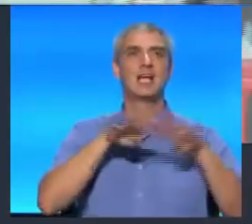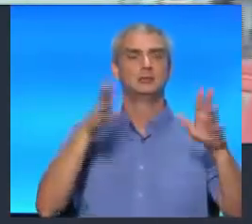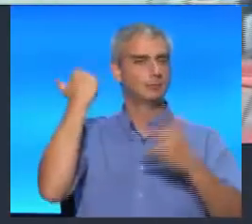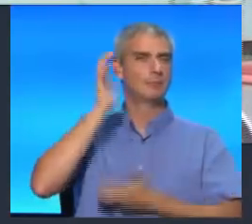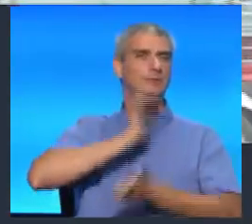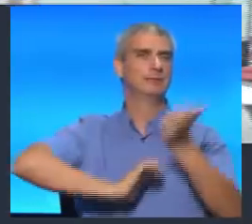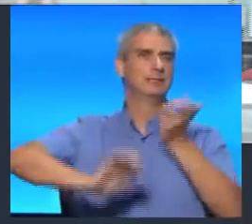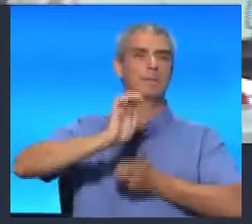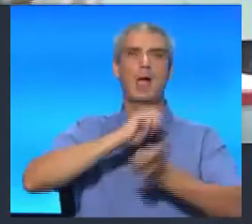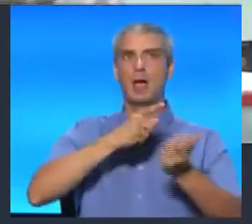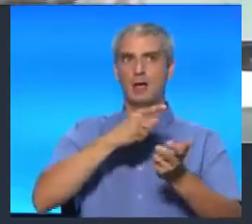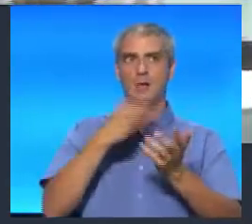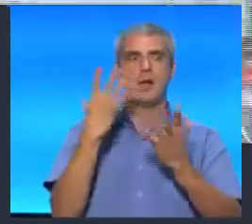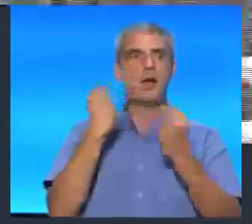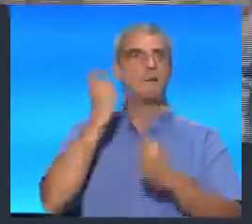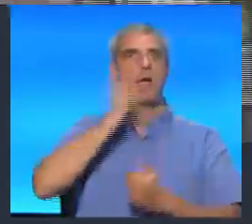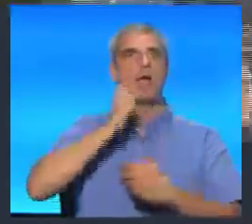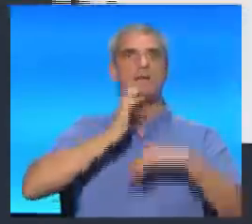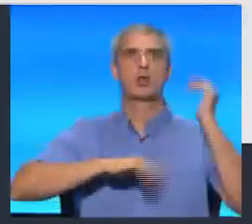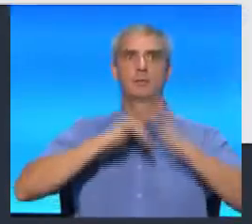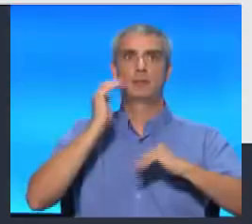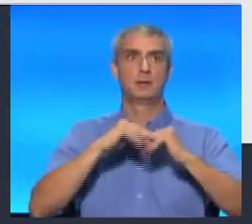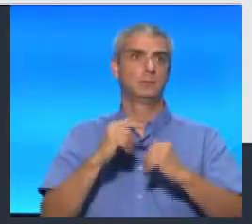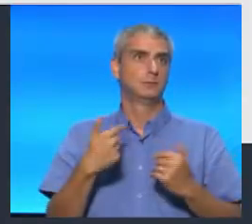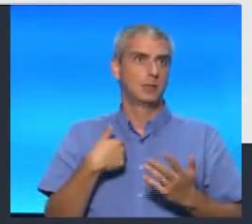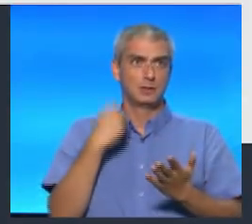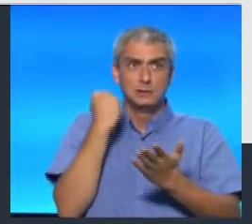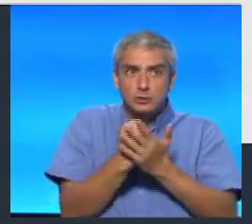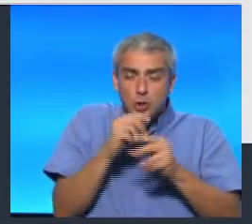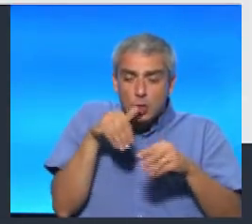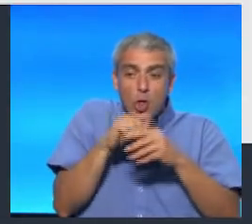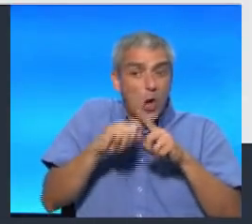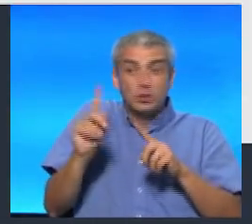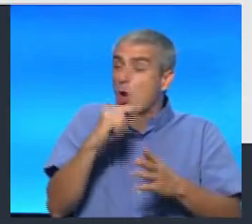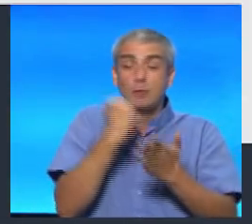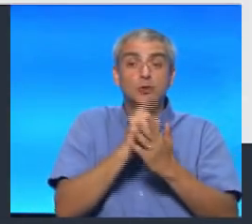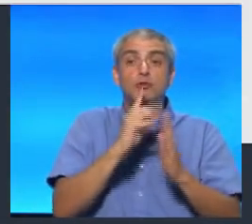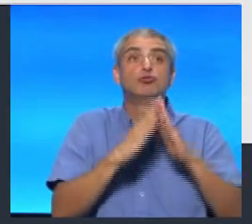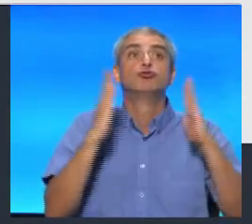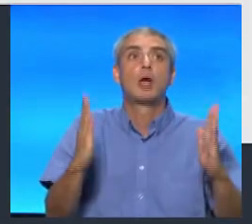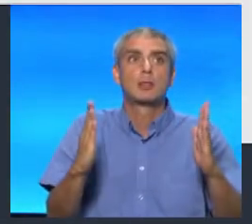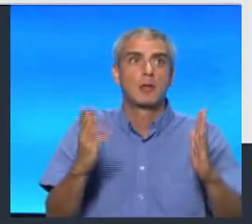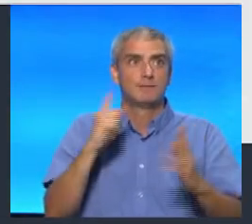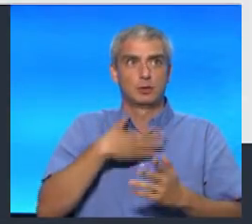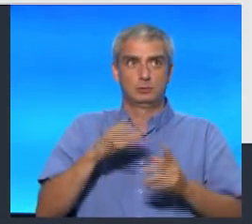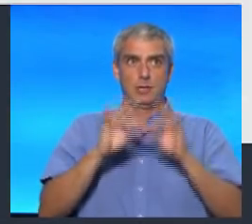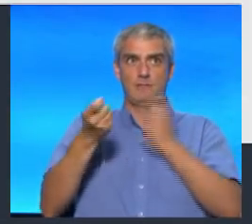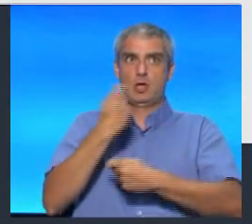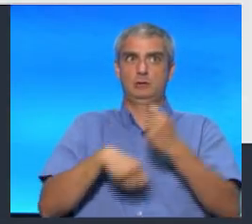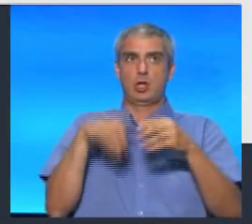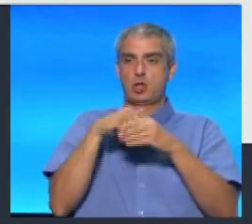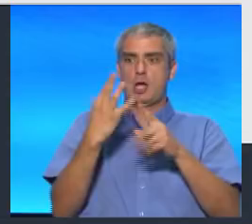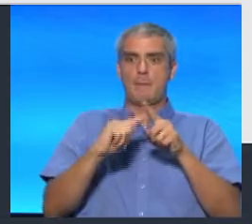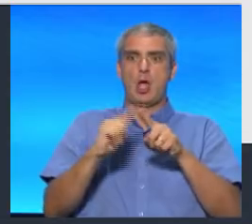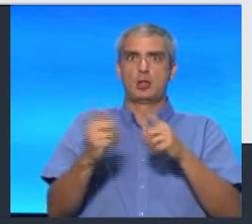במשך השנים בשורה של עבירות בנייה. צריכים לאשר לך תוך חודש ולא מאשרים לך תוך שנה, ואתה מתכן לפתוח את העסק שלך תוך כמה